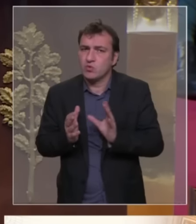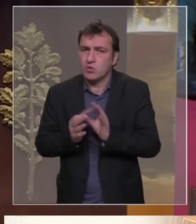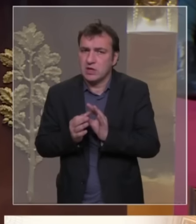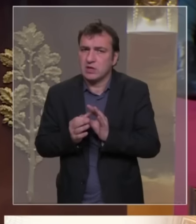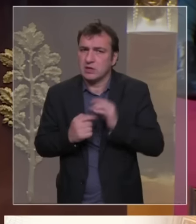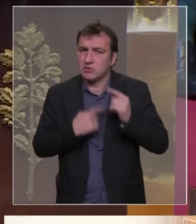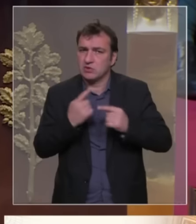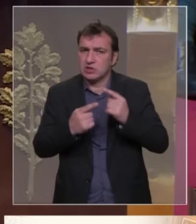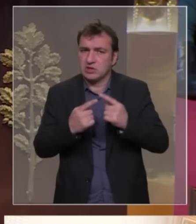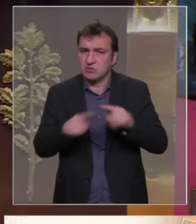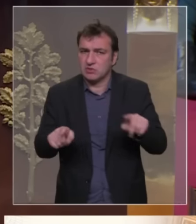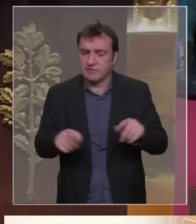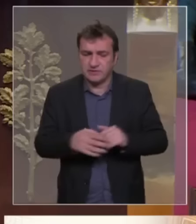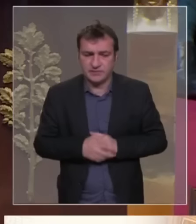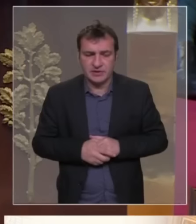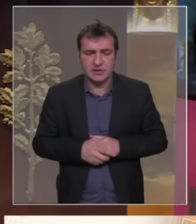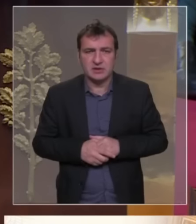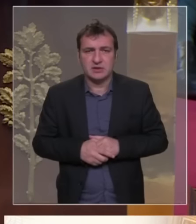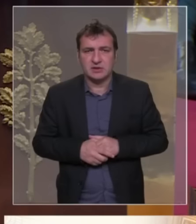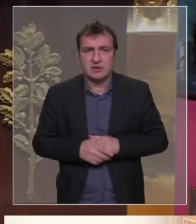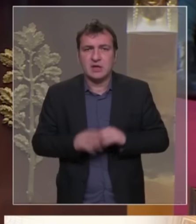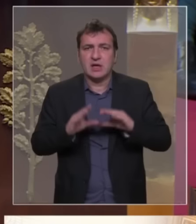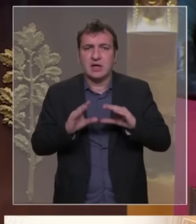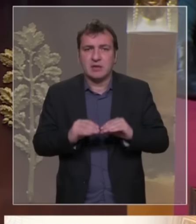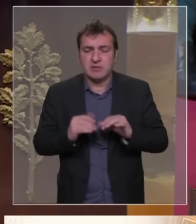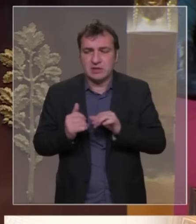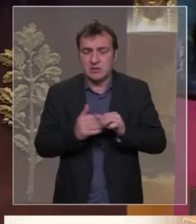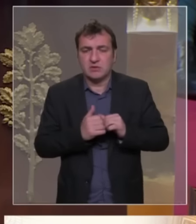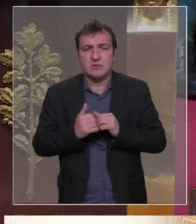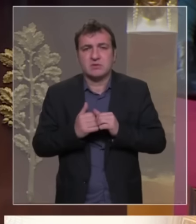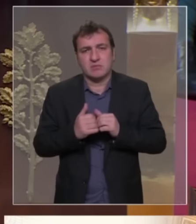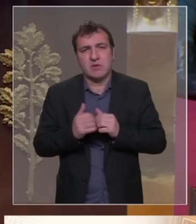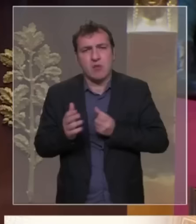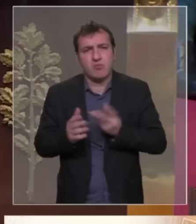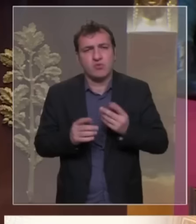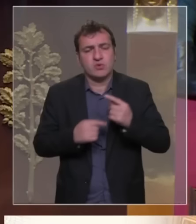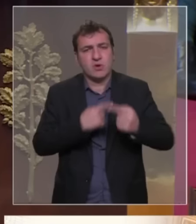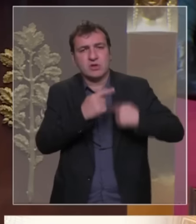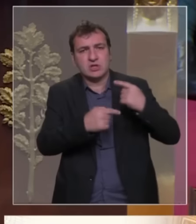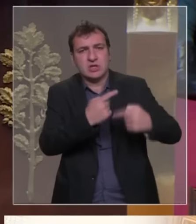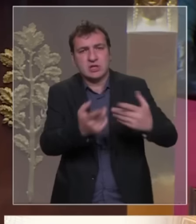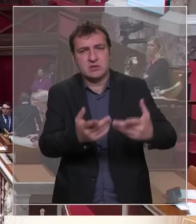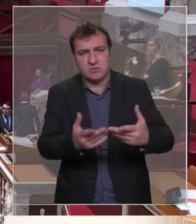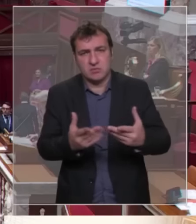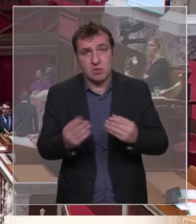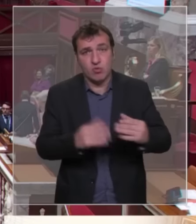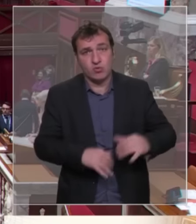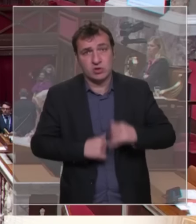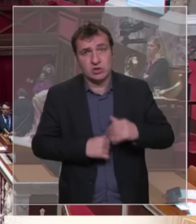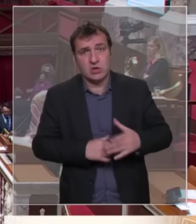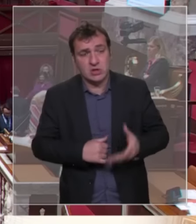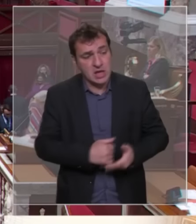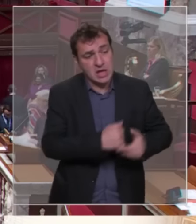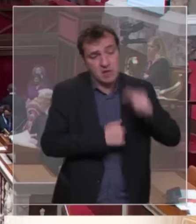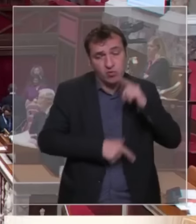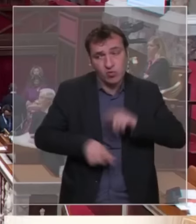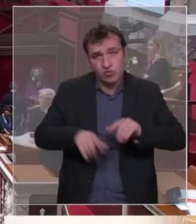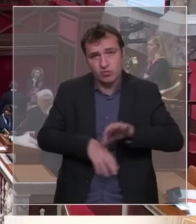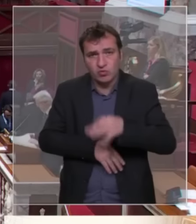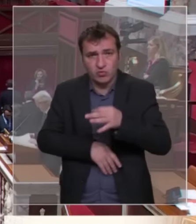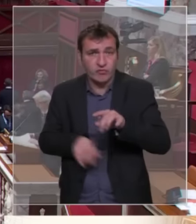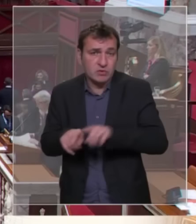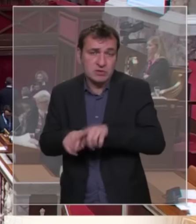générations. La cohabitation intergénérationnelle, qui aide beaucoup de jeunes à se loger tout en aidant les plus âgés à